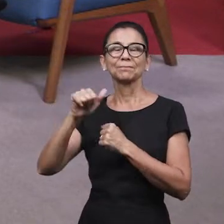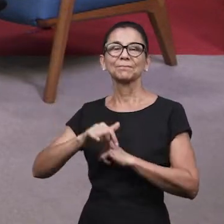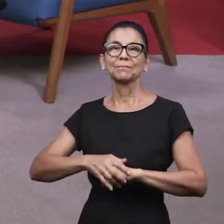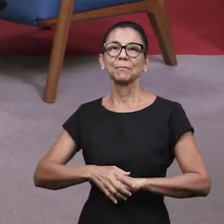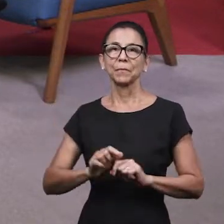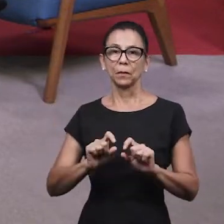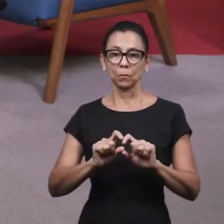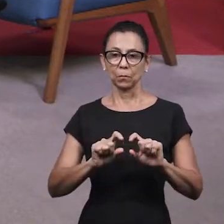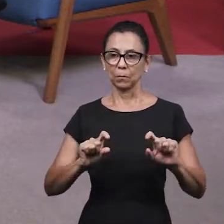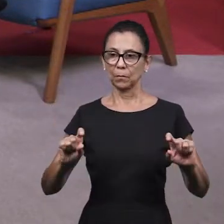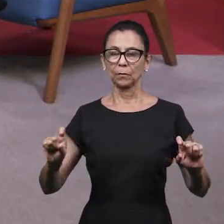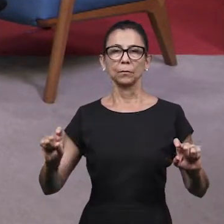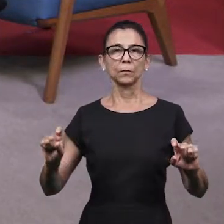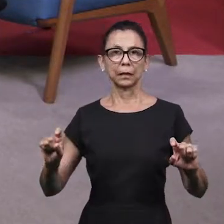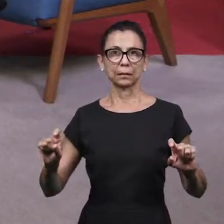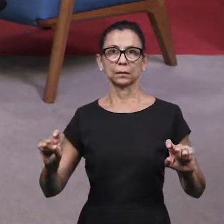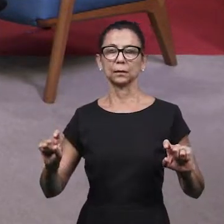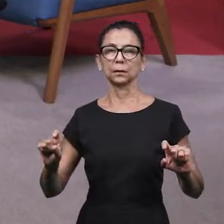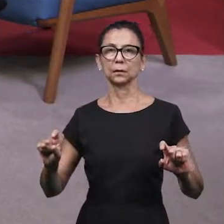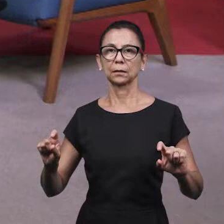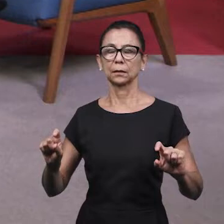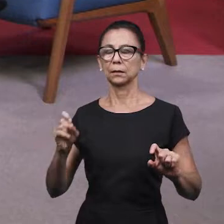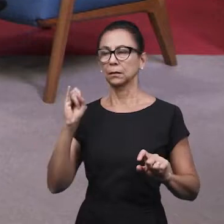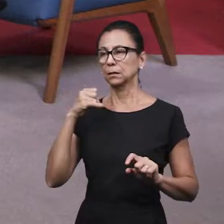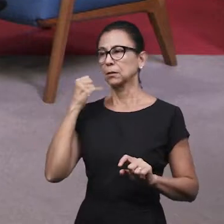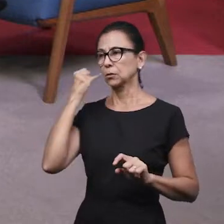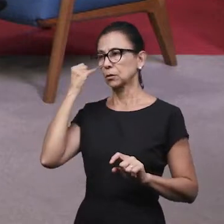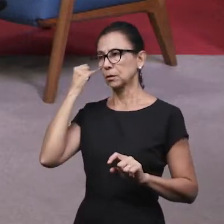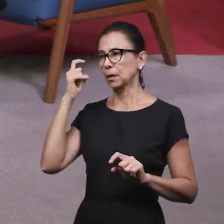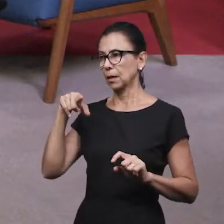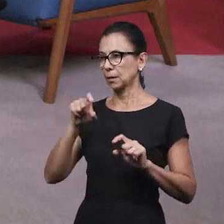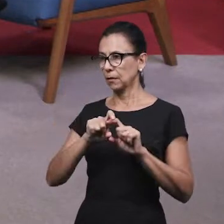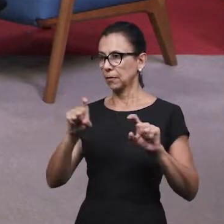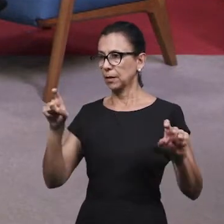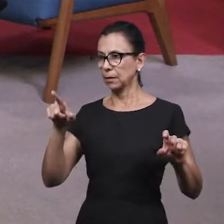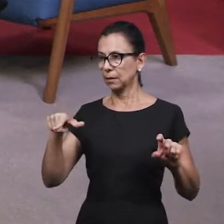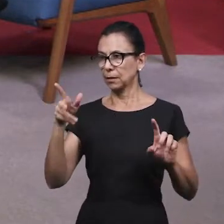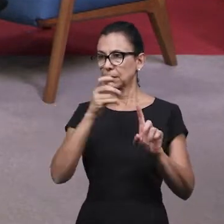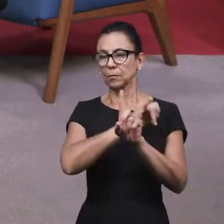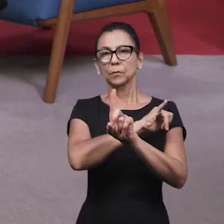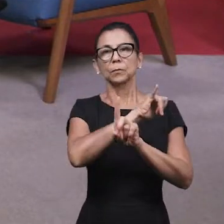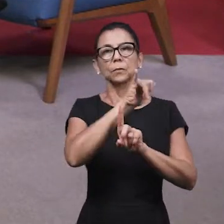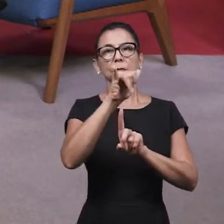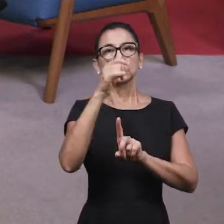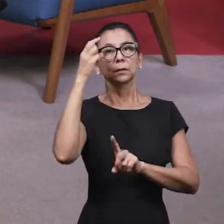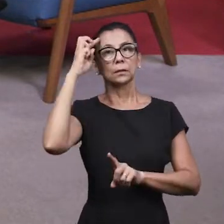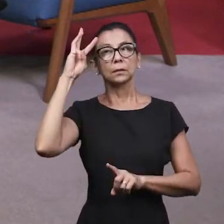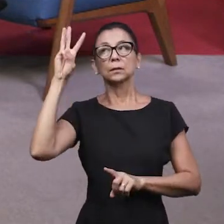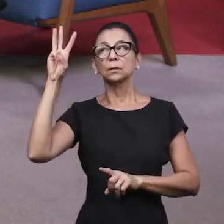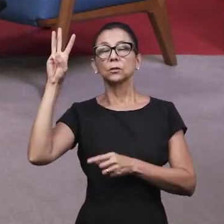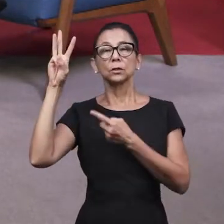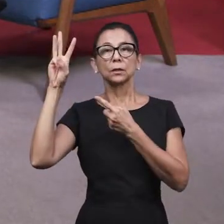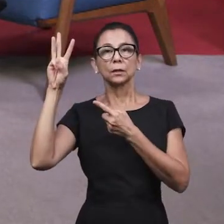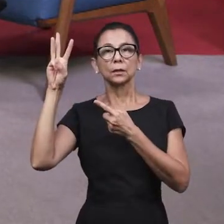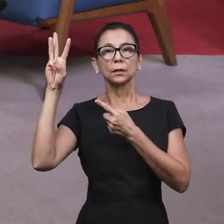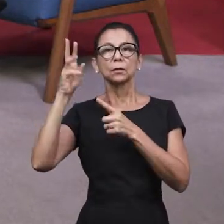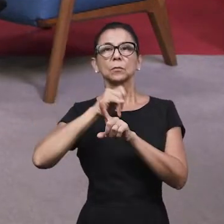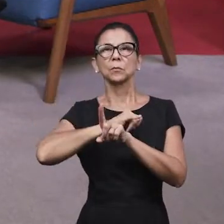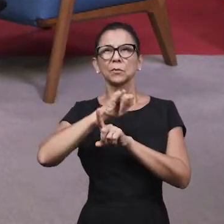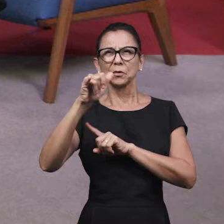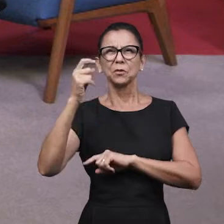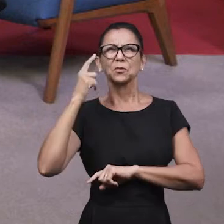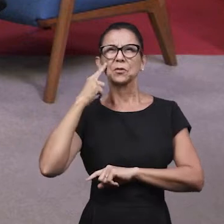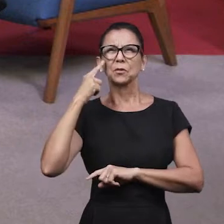de s'apercevoir. Alors, c'est une phrase, Josias, prophétique. Ce troisième jour